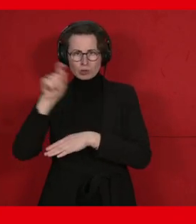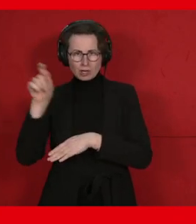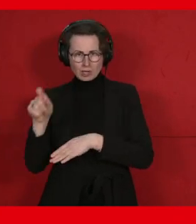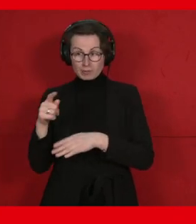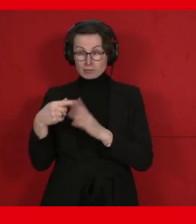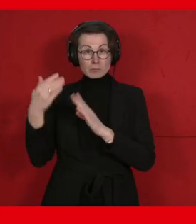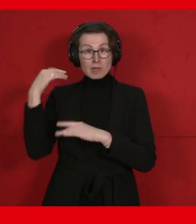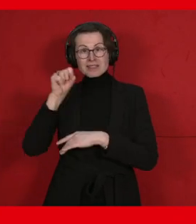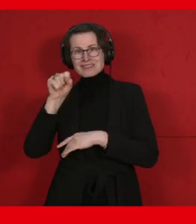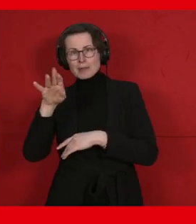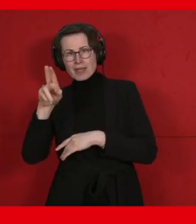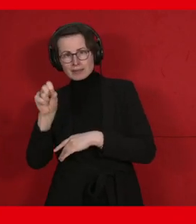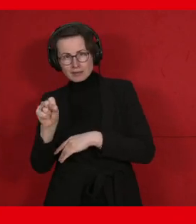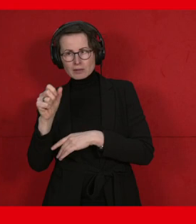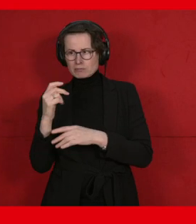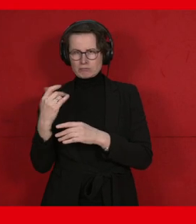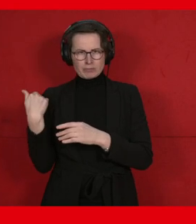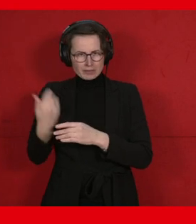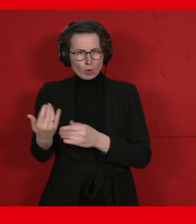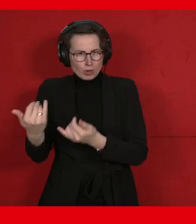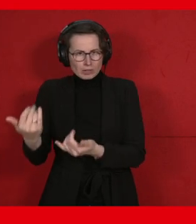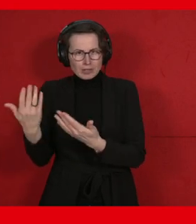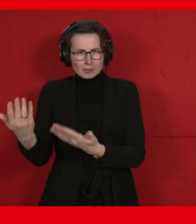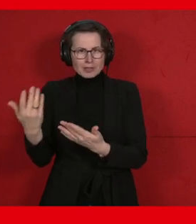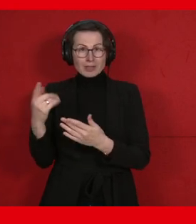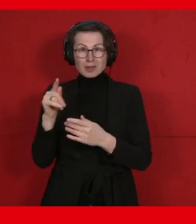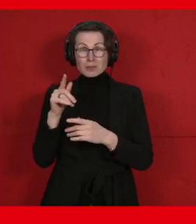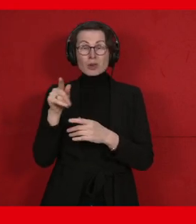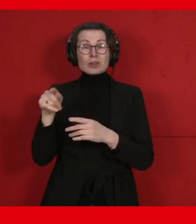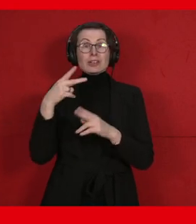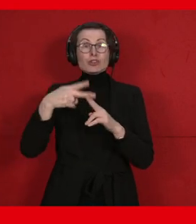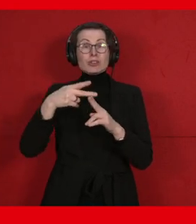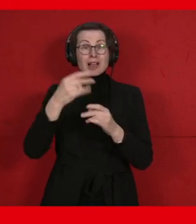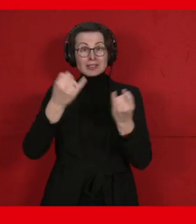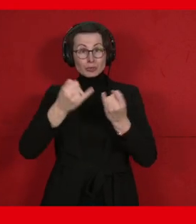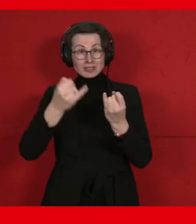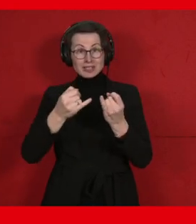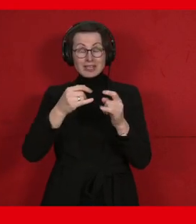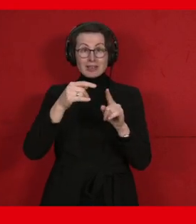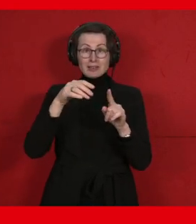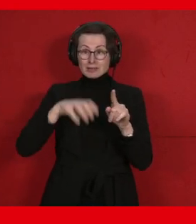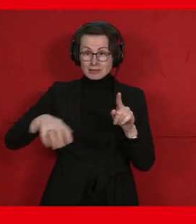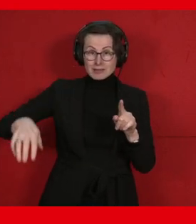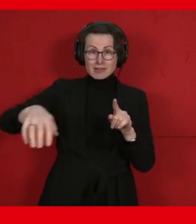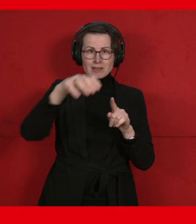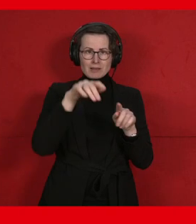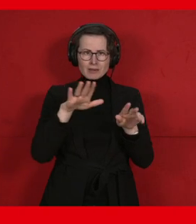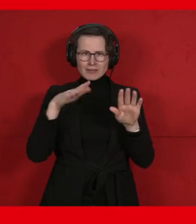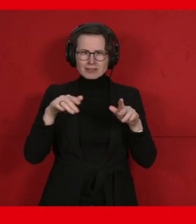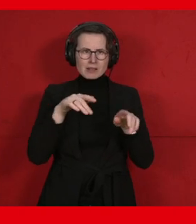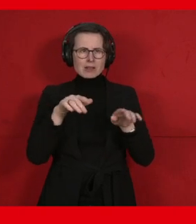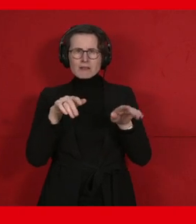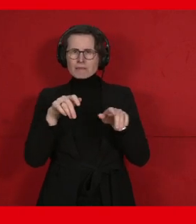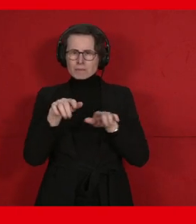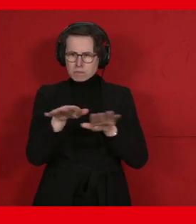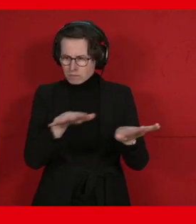wie Siemens zum Beispiel gewesen. Das ist ein von den, der Stahlindustrie, von denjenigen, die die Verkehrswege geplant haben und